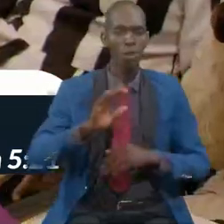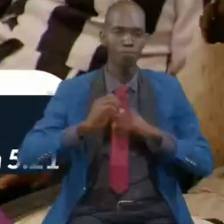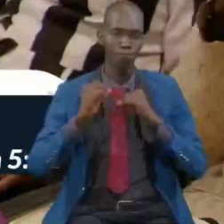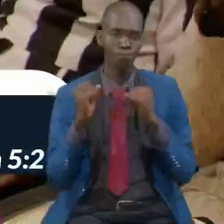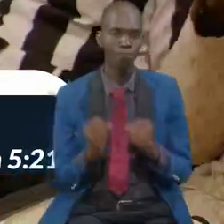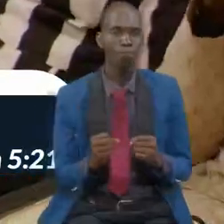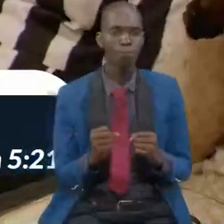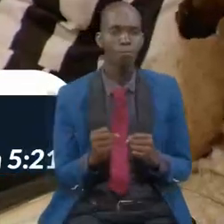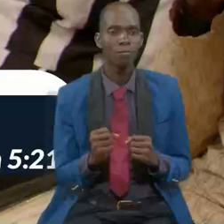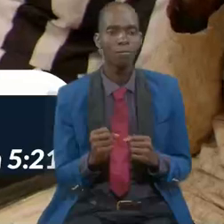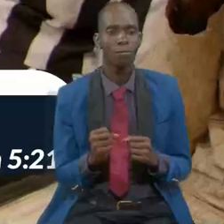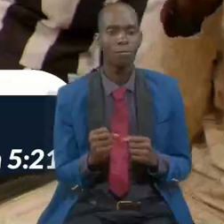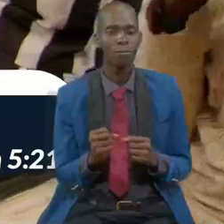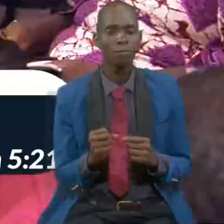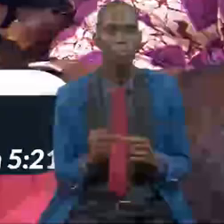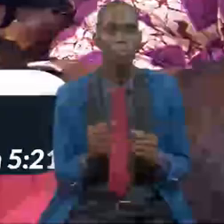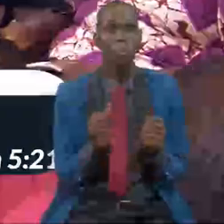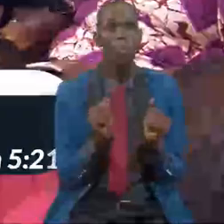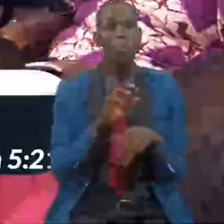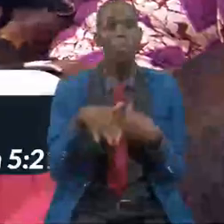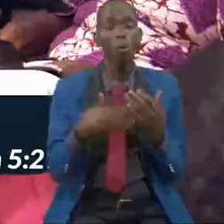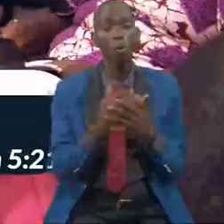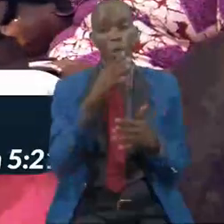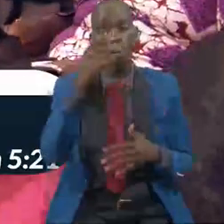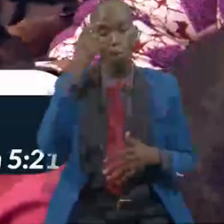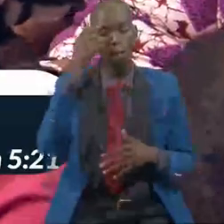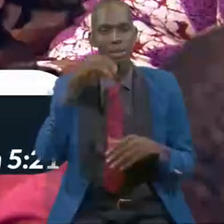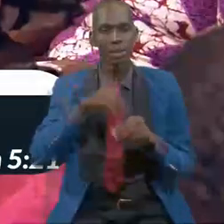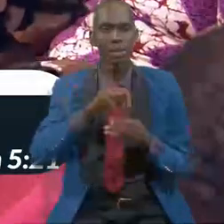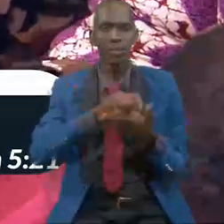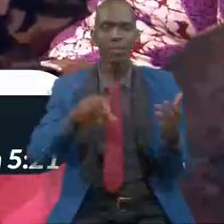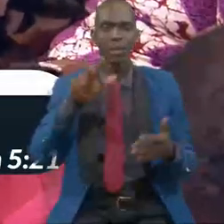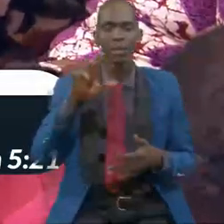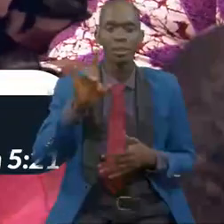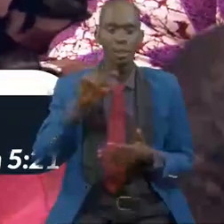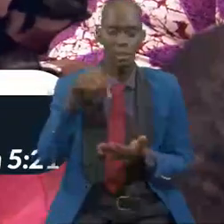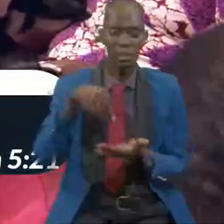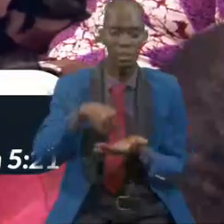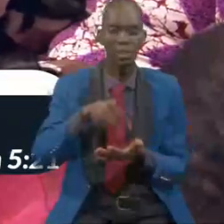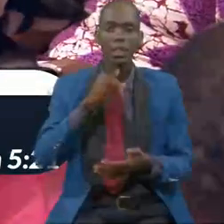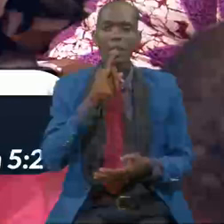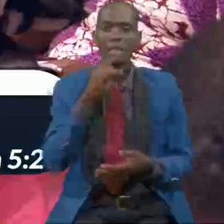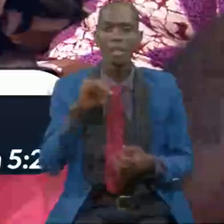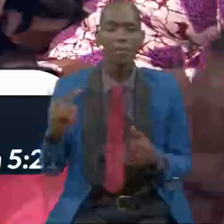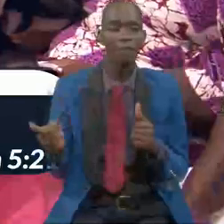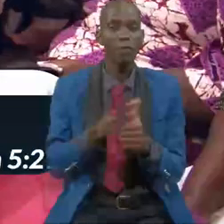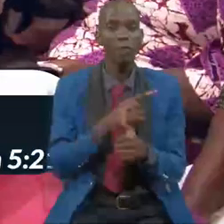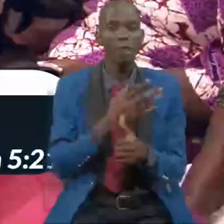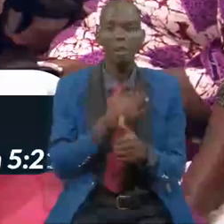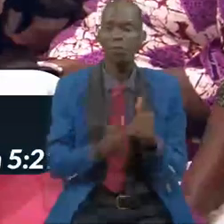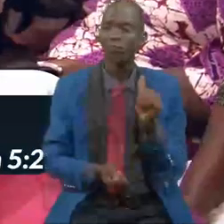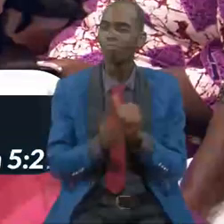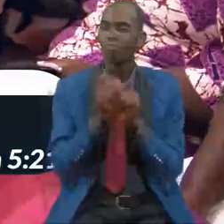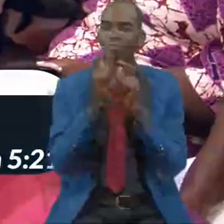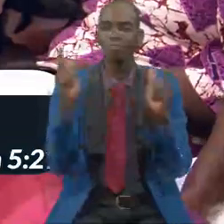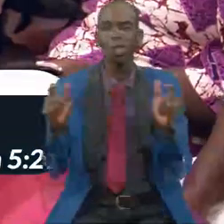pensée. Verset 38 dit, c'est le premier et le plus grand